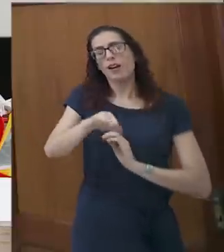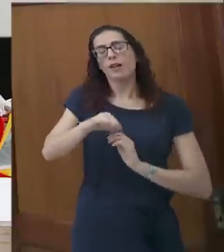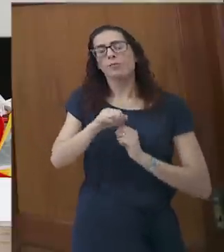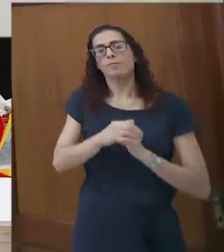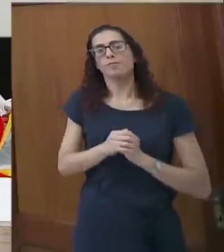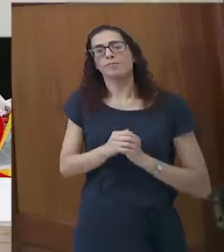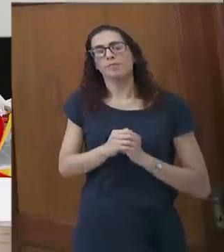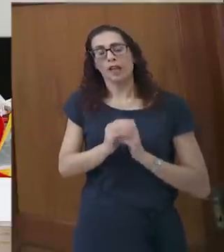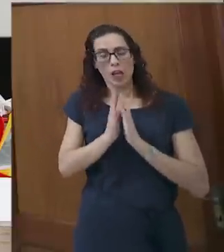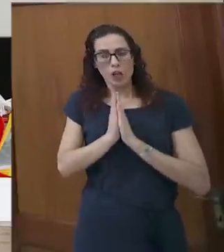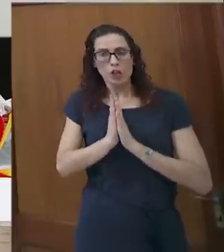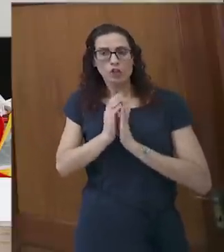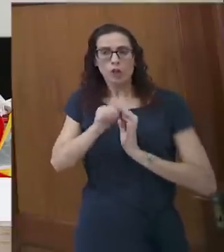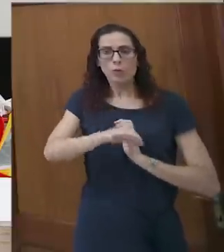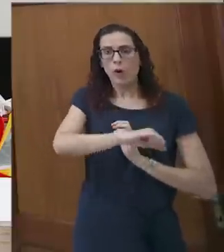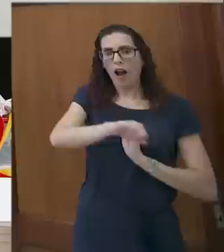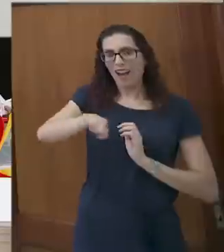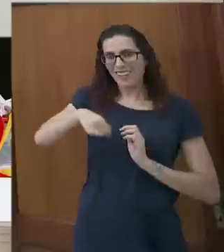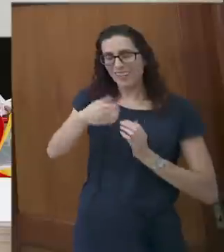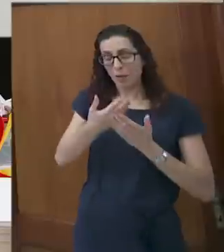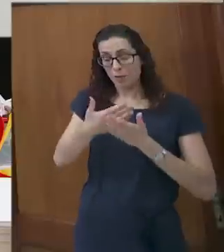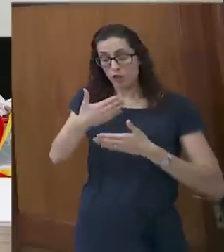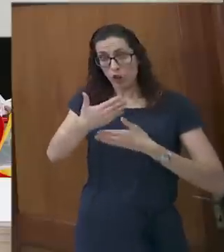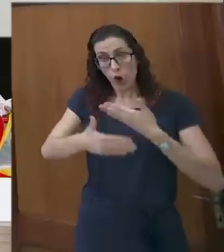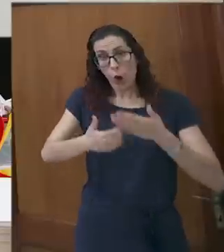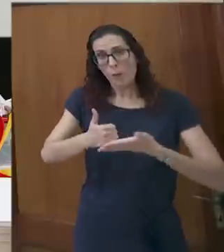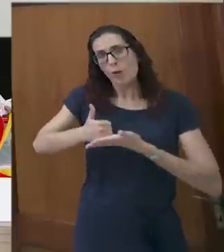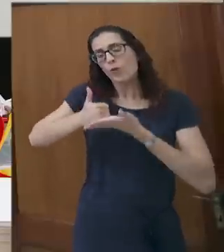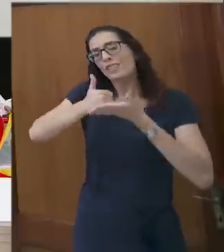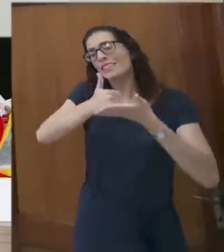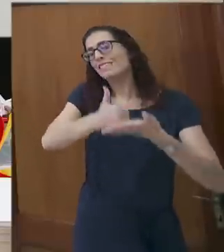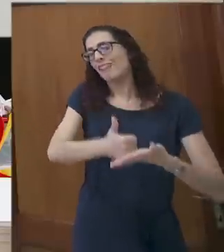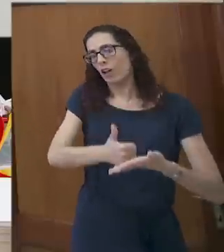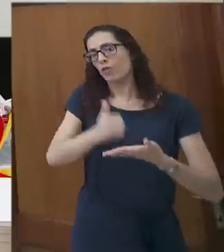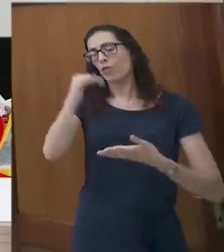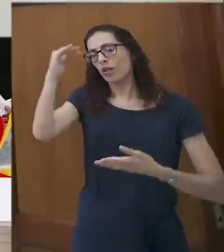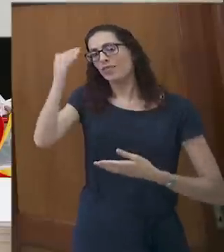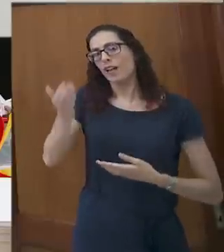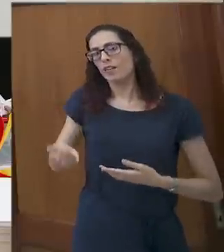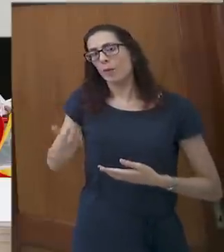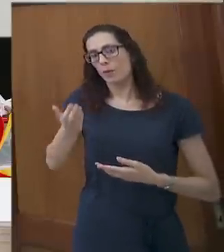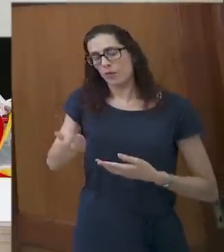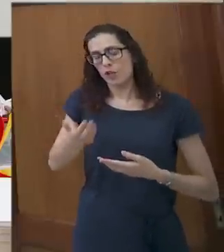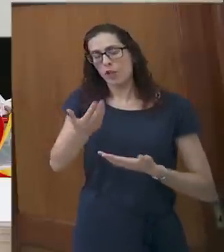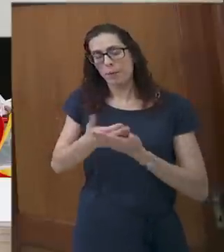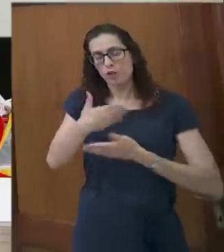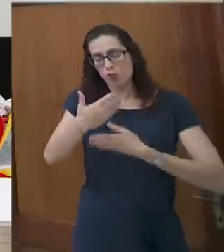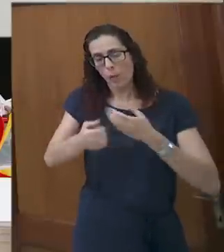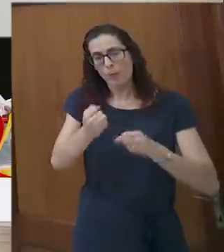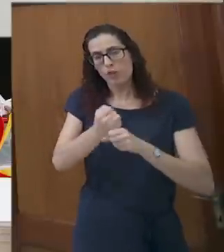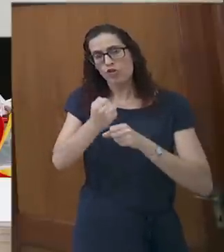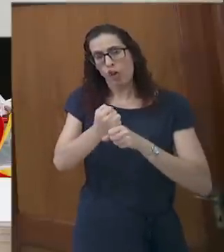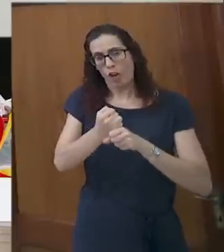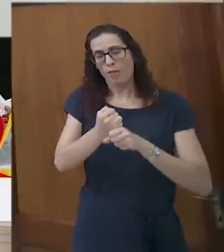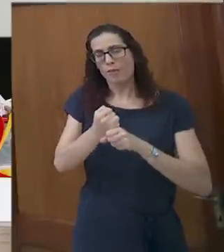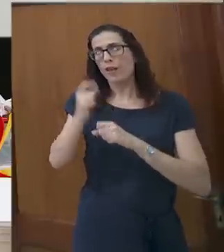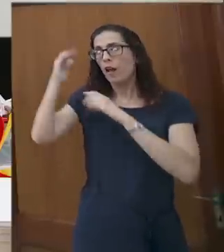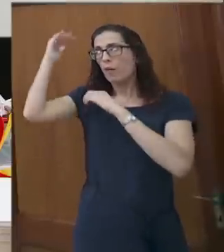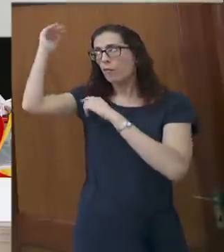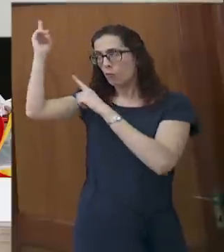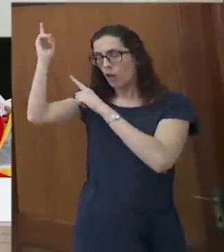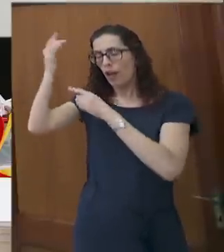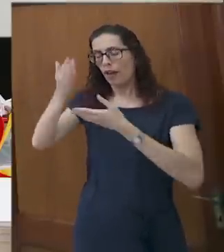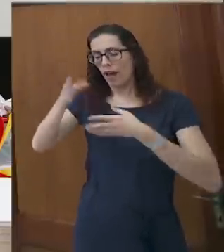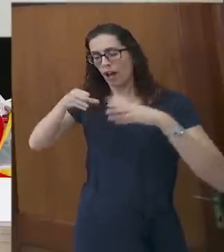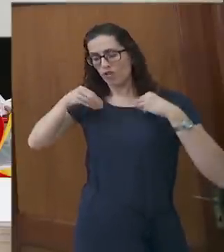Nitolbu għalina l-koll ħalli nkomplu nejnu il-din id-dar taqdi il-missjoni tagħha. Nitolbu.